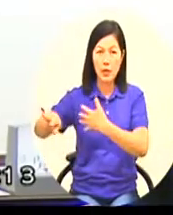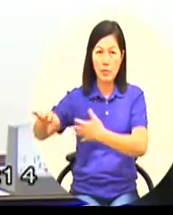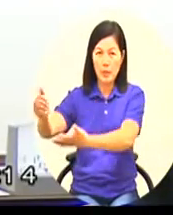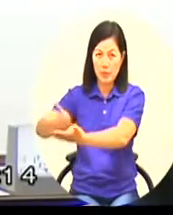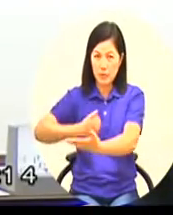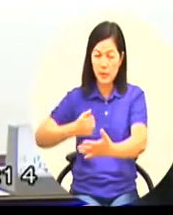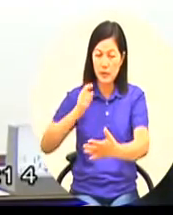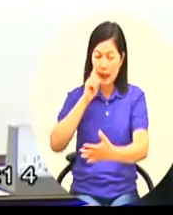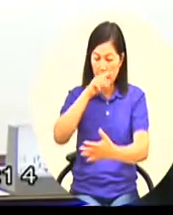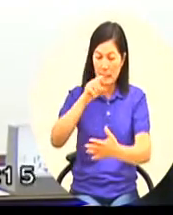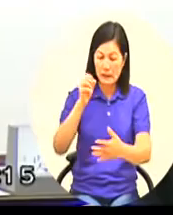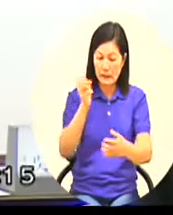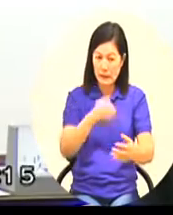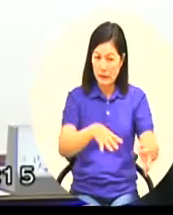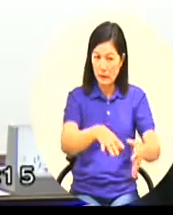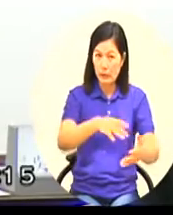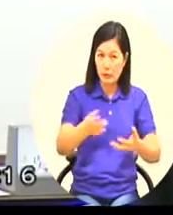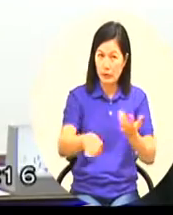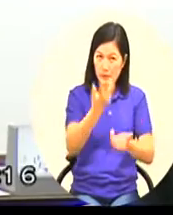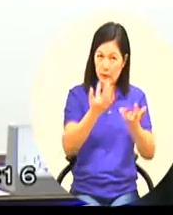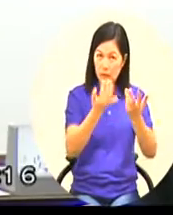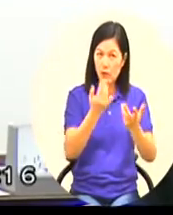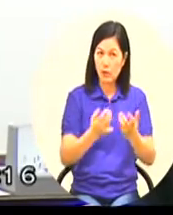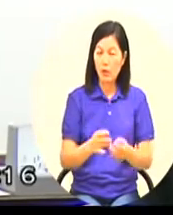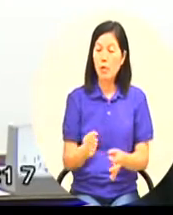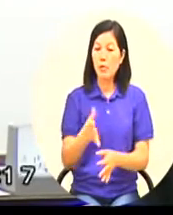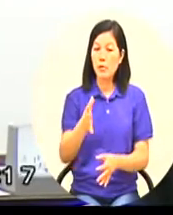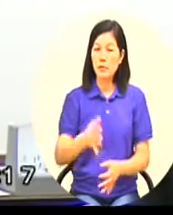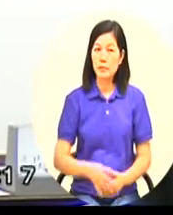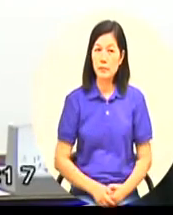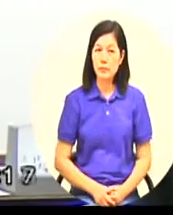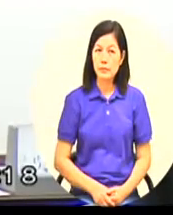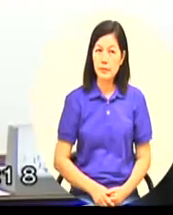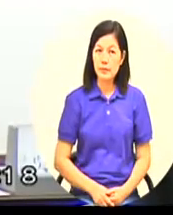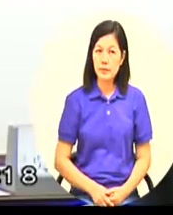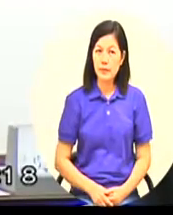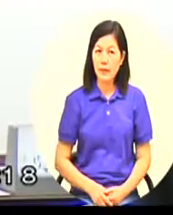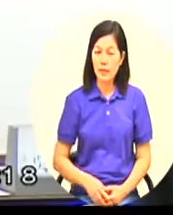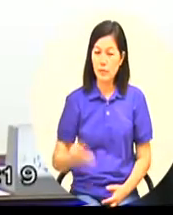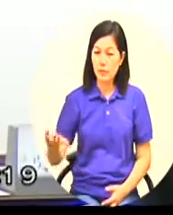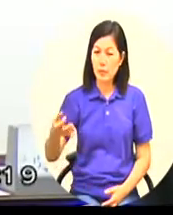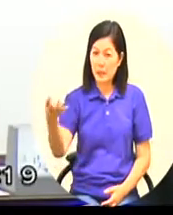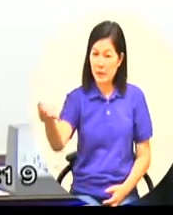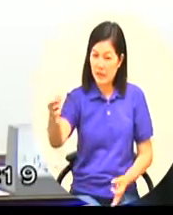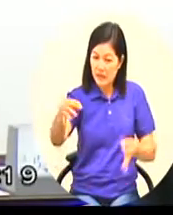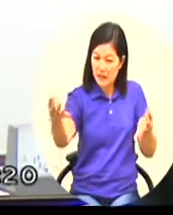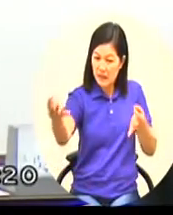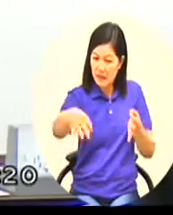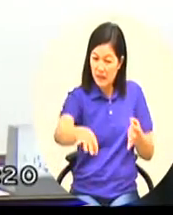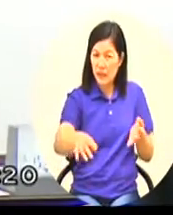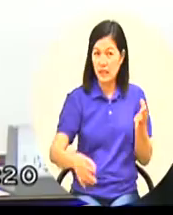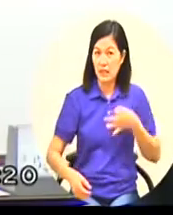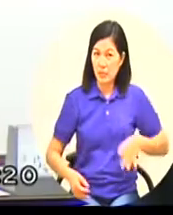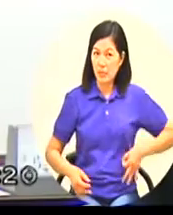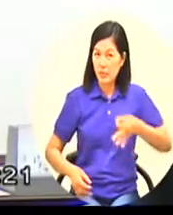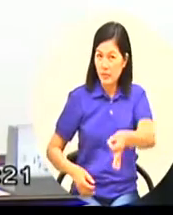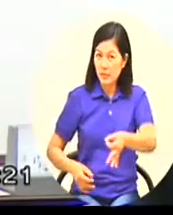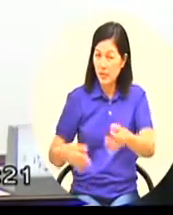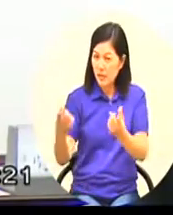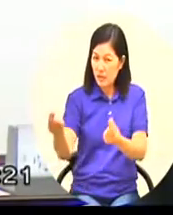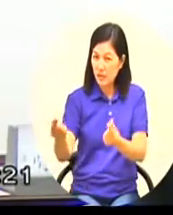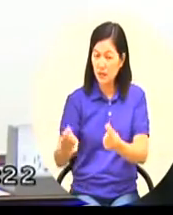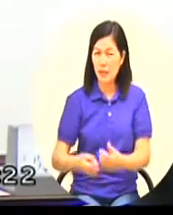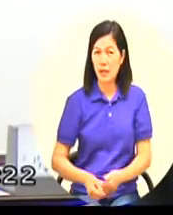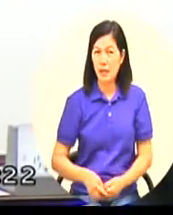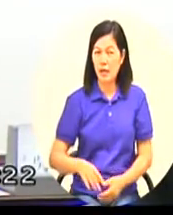时，为什么我们要跟别人付一样的钱？我们接受别人的污染，那我们也要